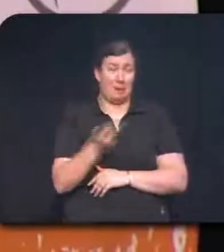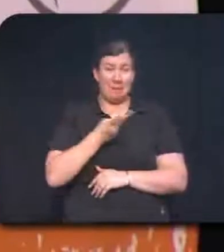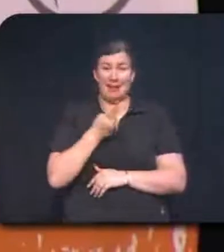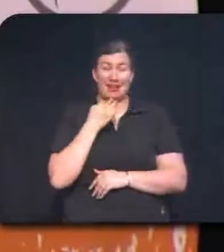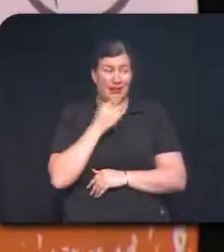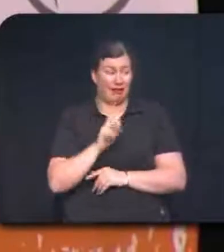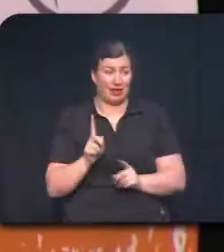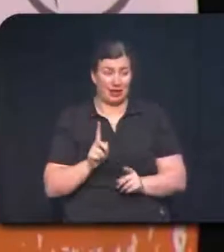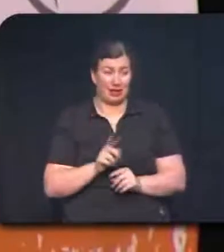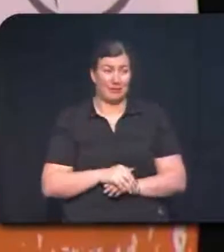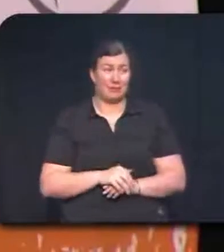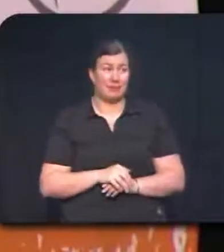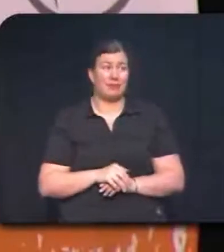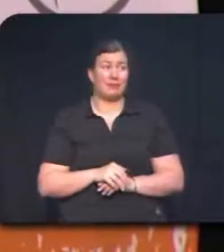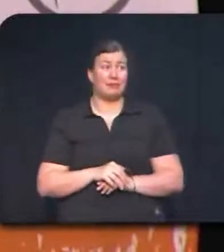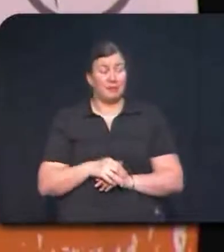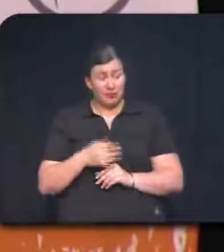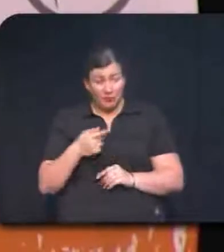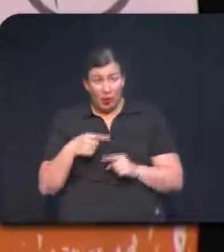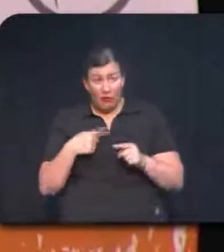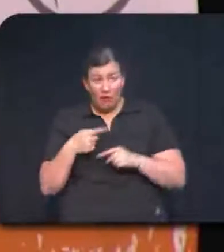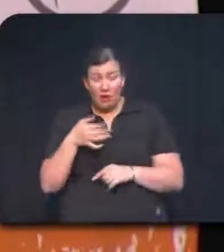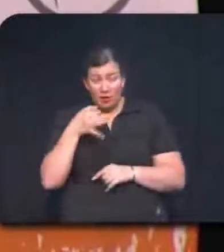zu den Fragen kommen wir gleich